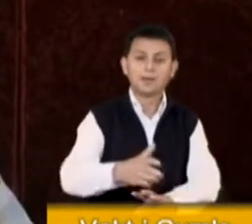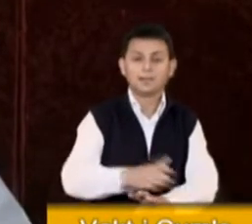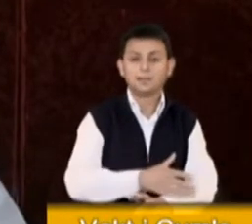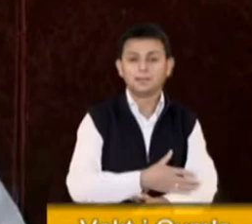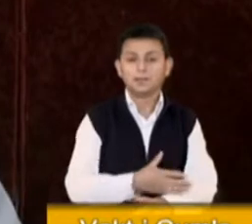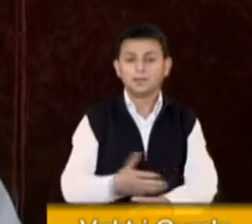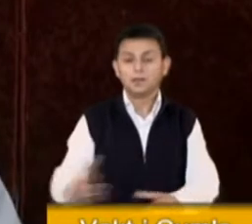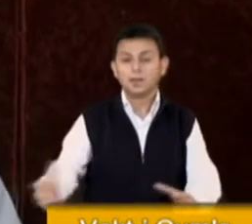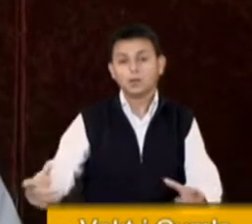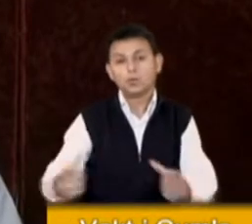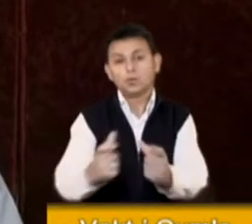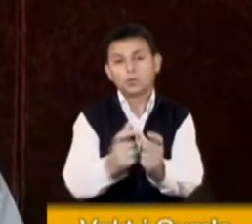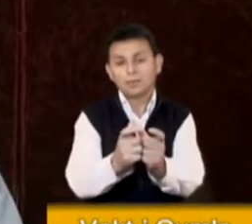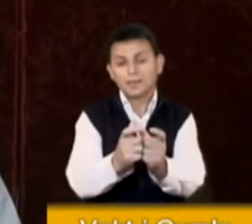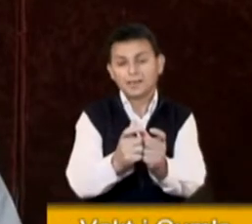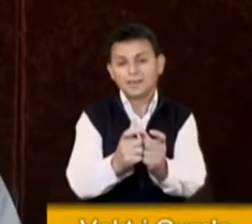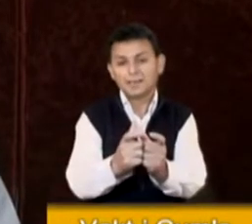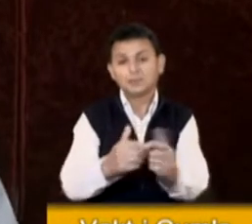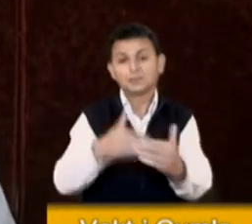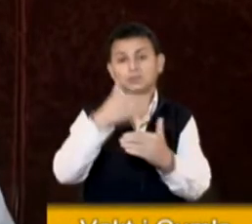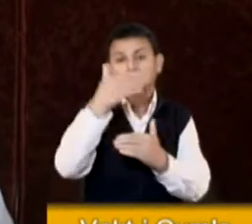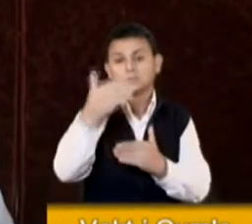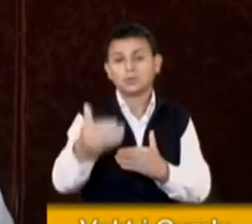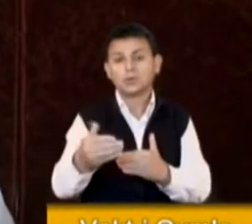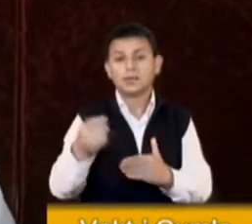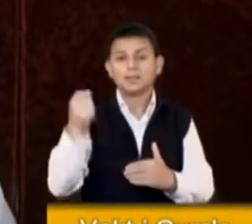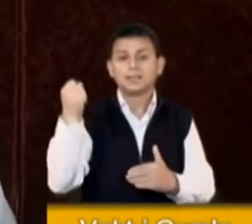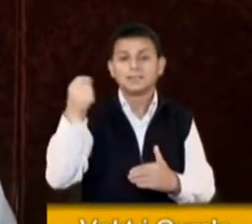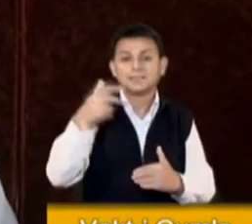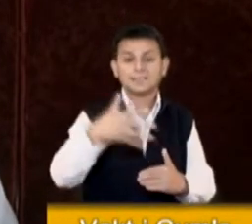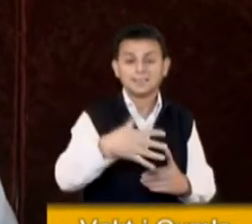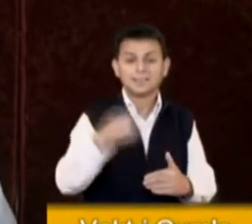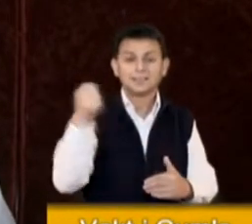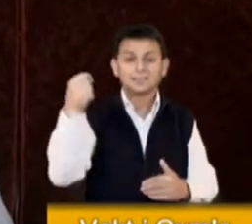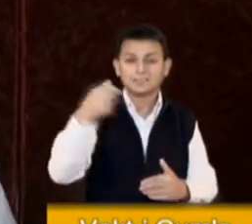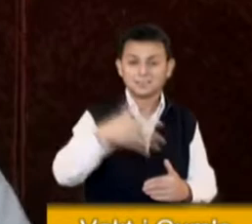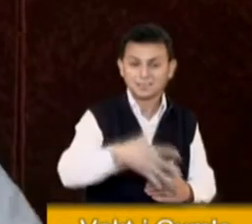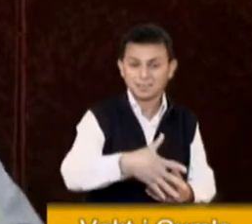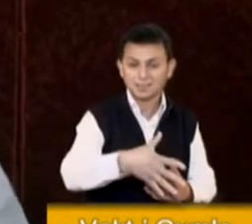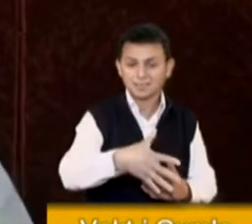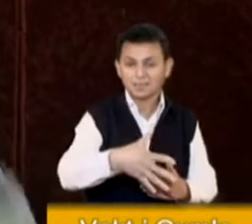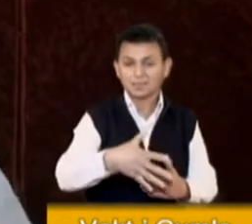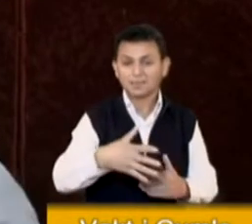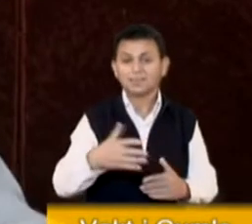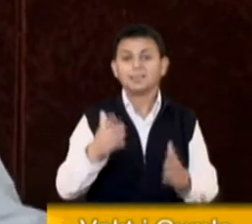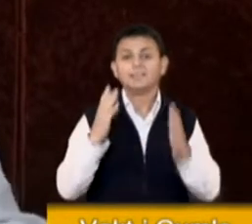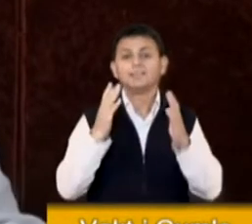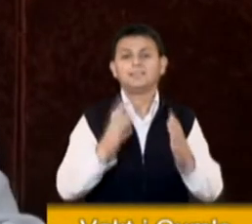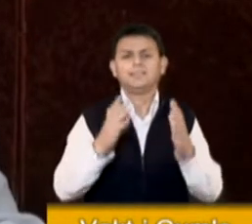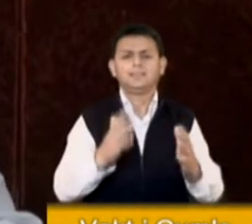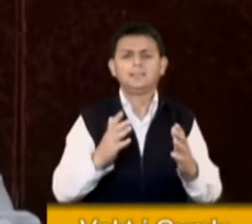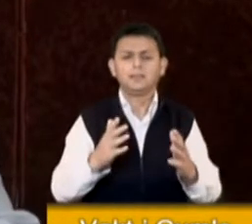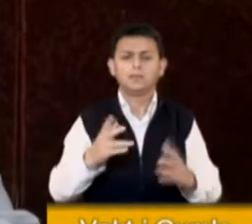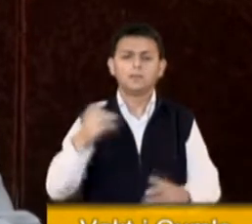da sayar. Malı toplamak ve saymak, hesap etmek onun işidir ve işi gücü budur daha